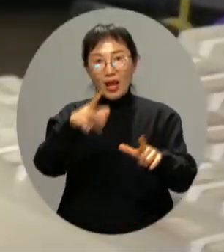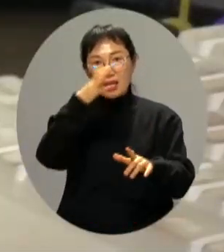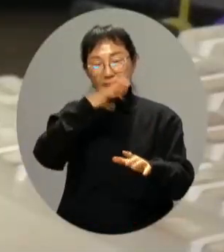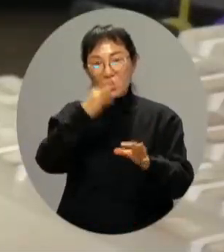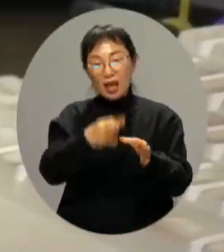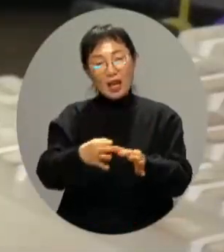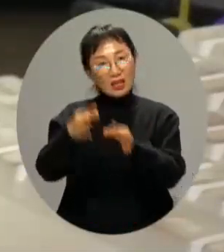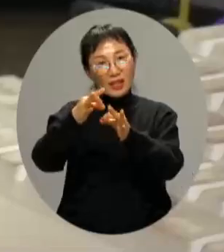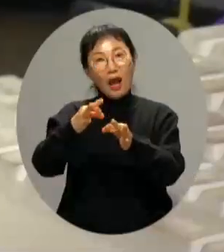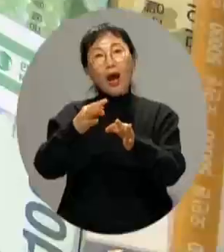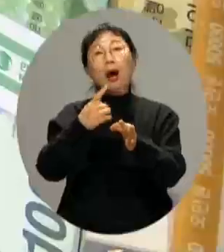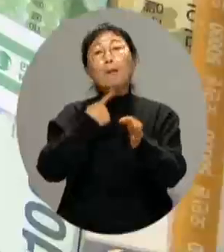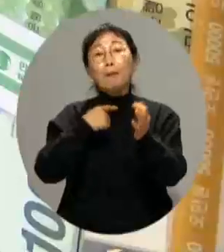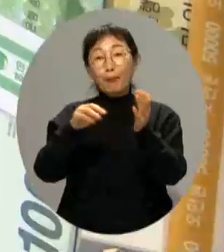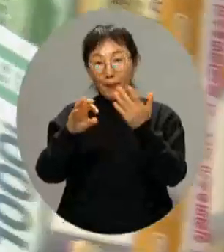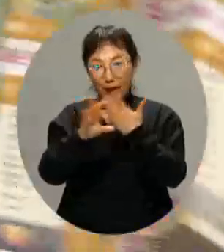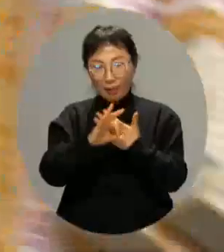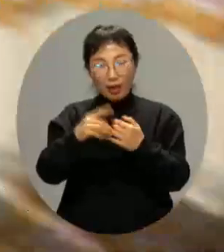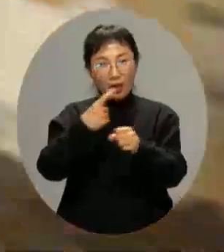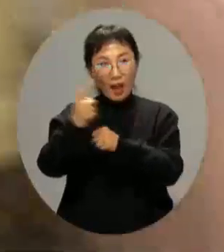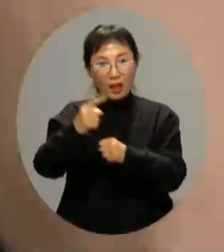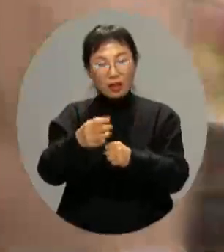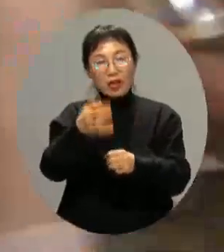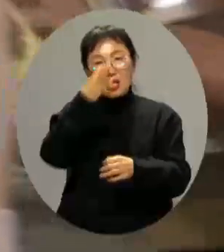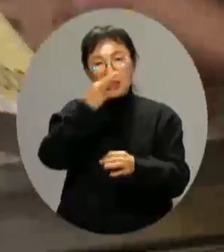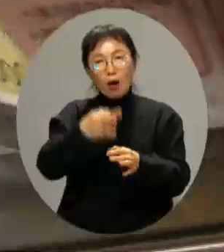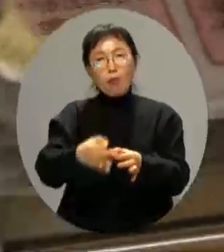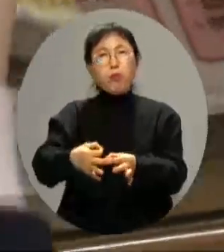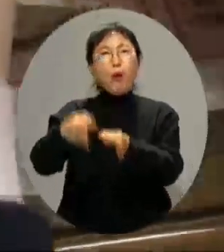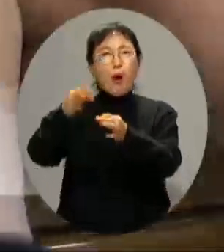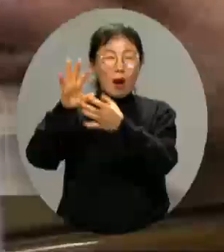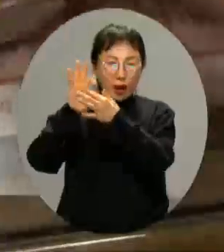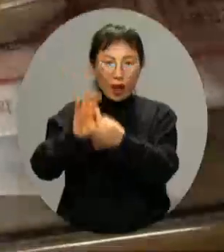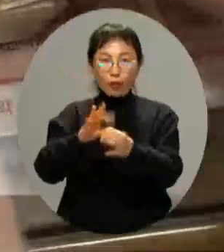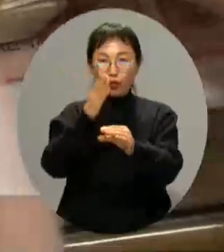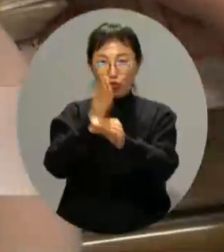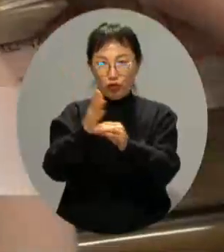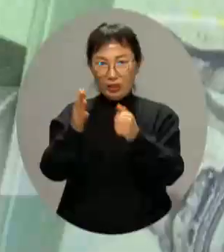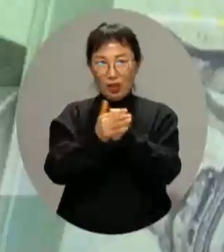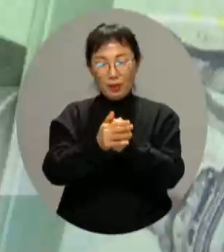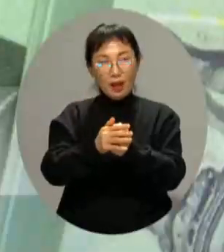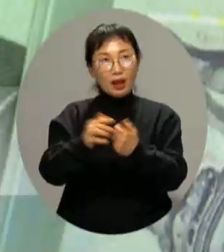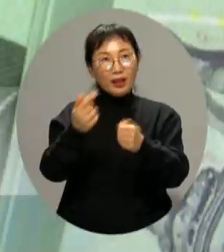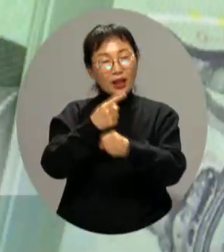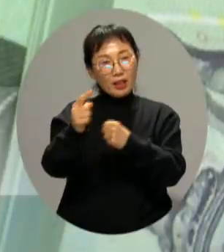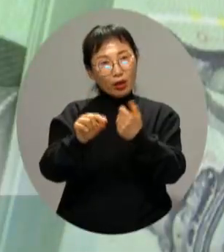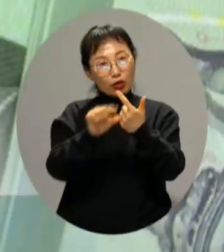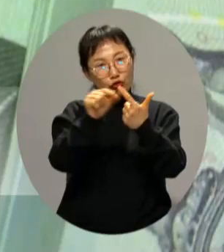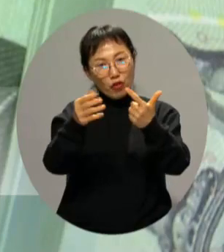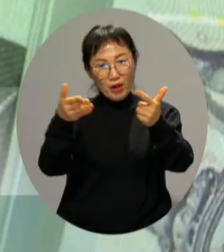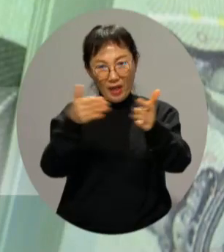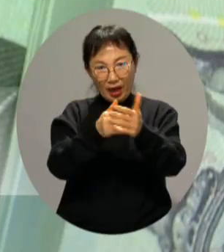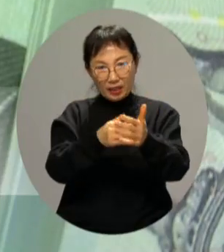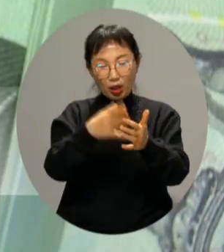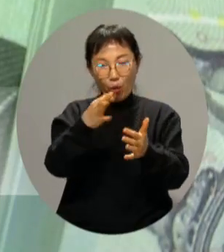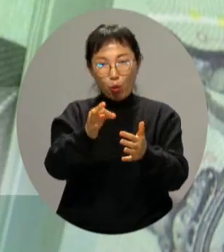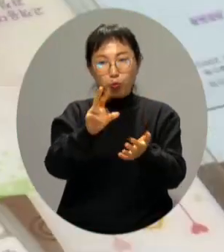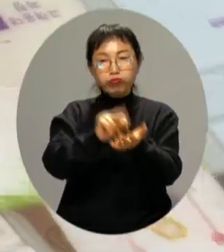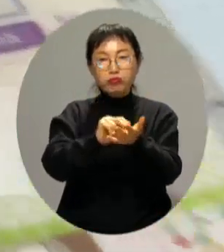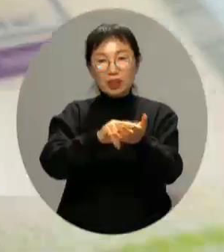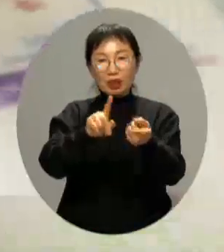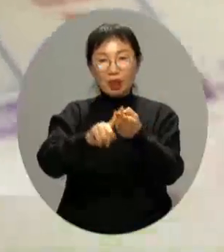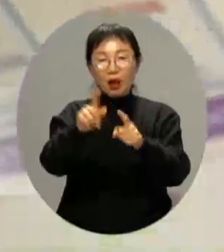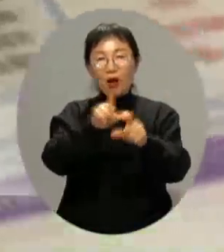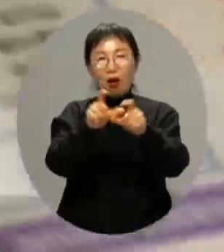금리 인상기였다면 내년은 고금리 기조가 지속되는 시기여서 내년 상반기 자금 사정은 그 어느 때보다